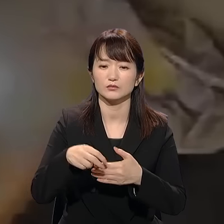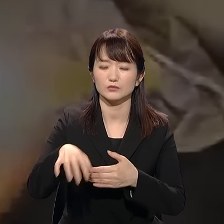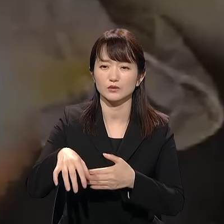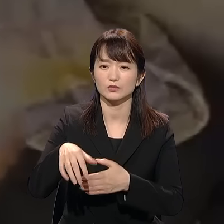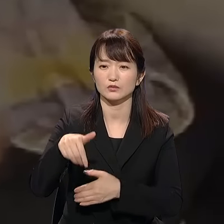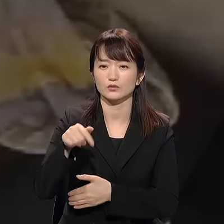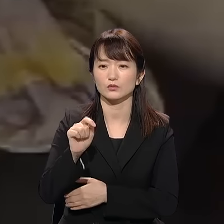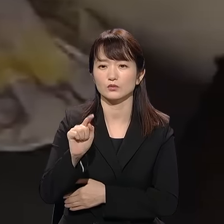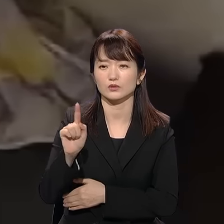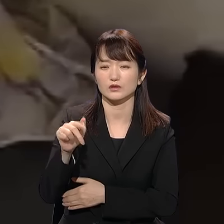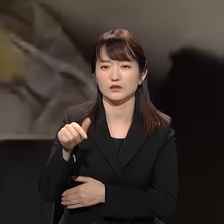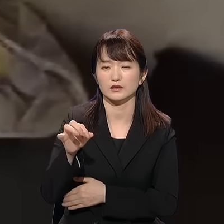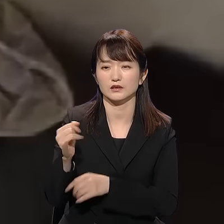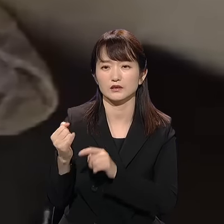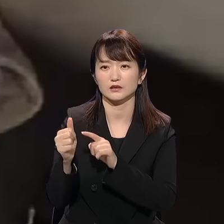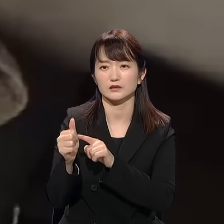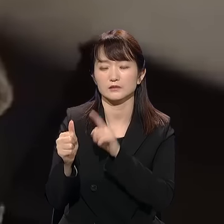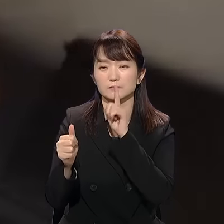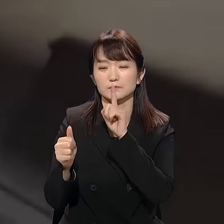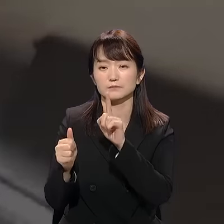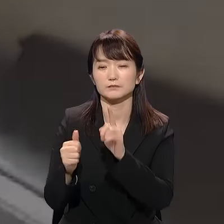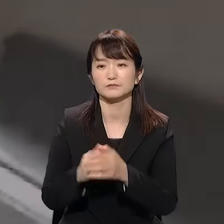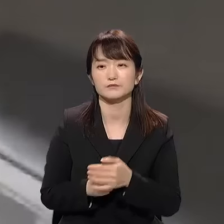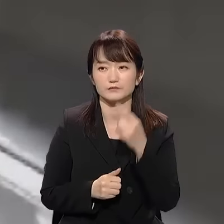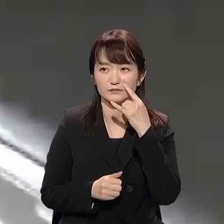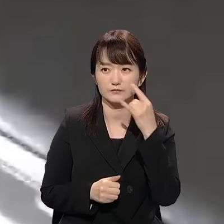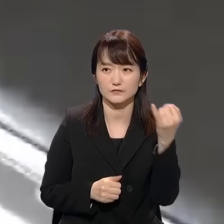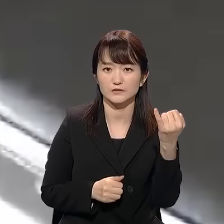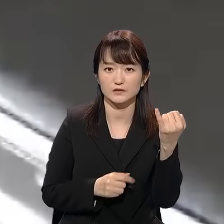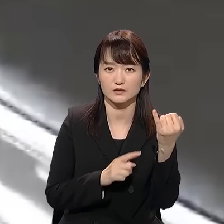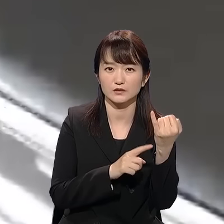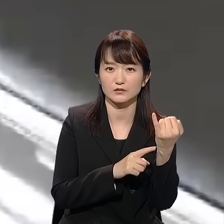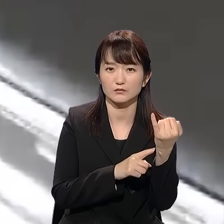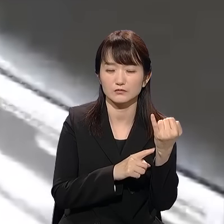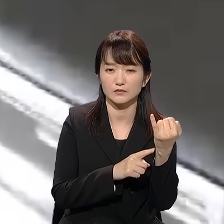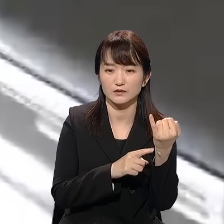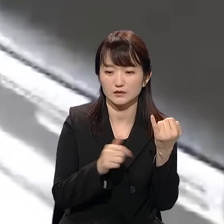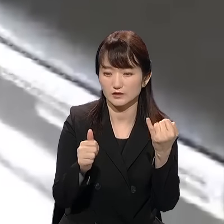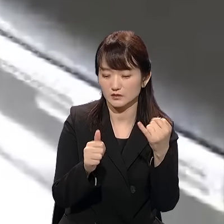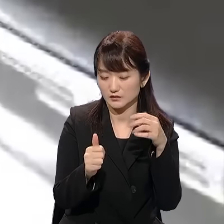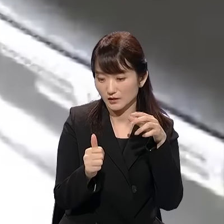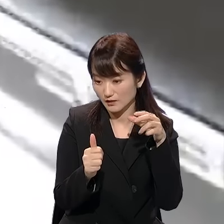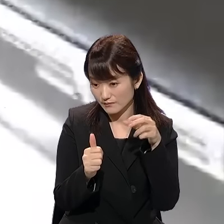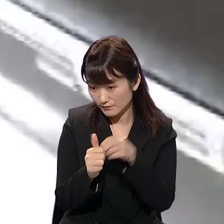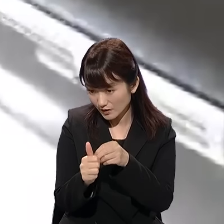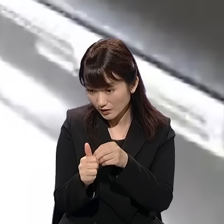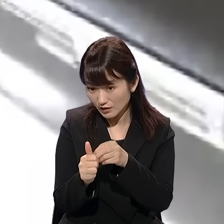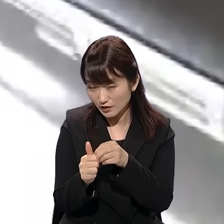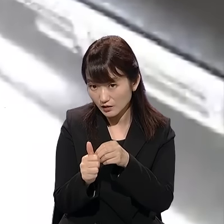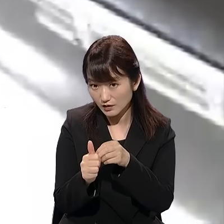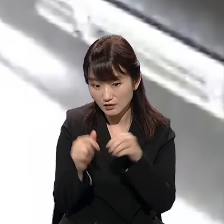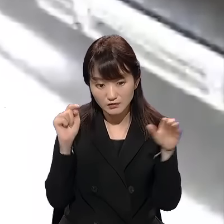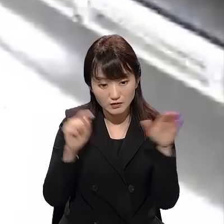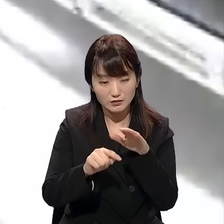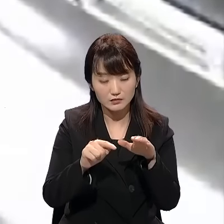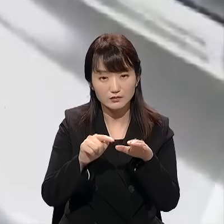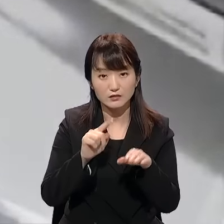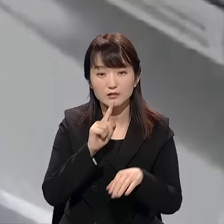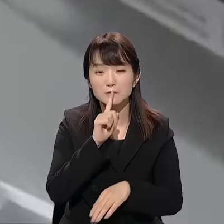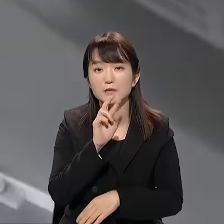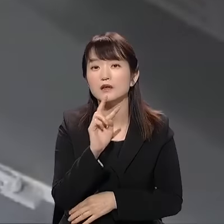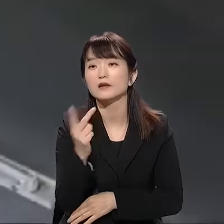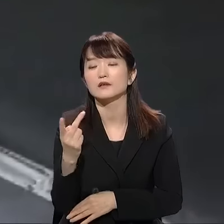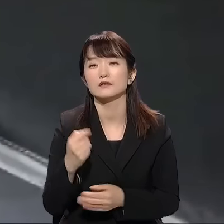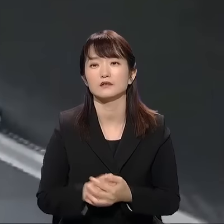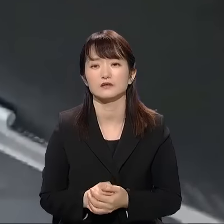맨 처음에는 이제 병원에서는 뭐 어머니가 무섭다라는 갔더니 이제 마음이 말이 바뀌어서 사실은